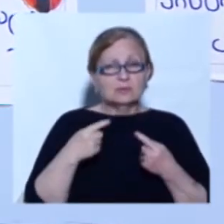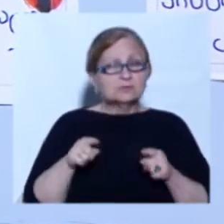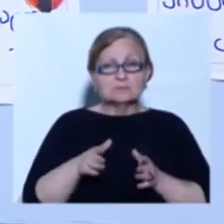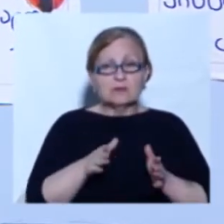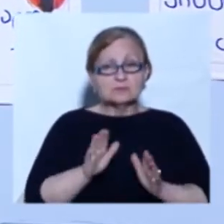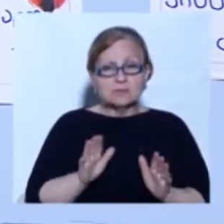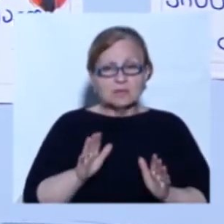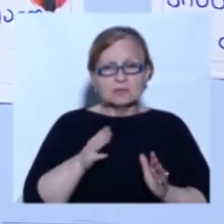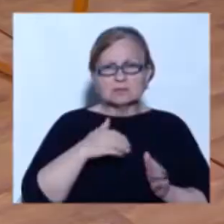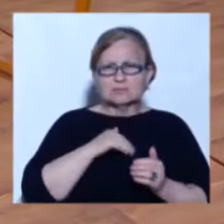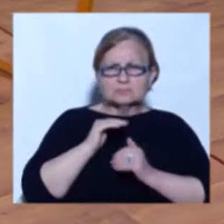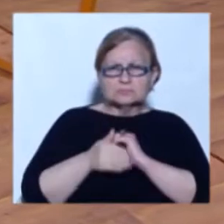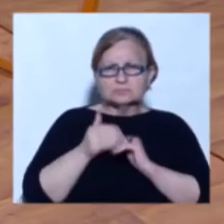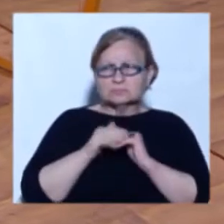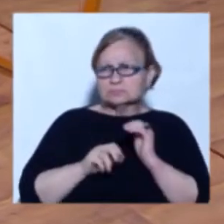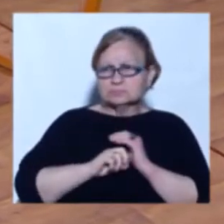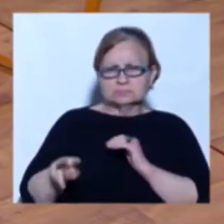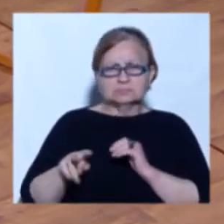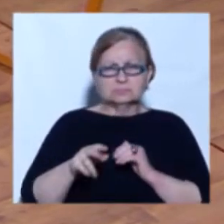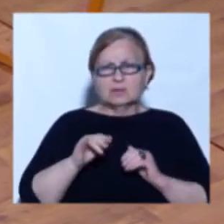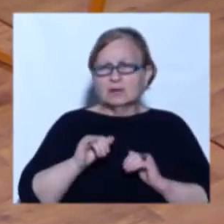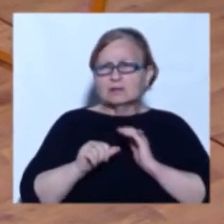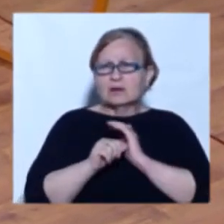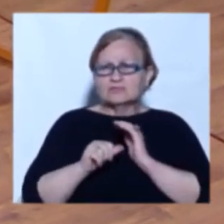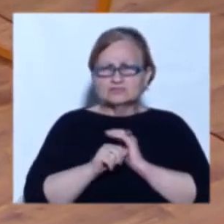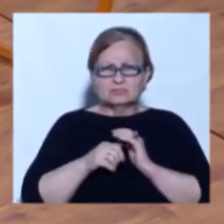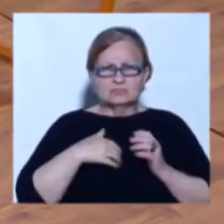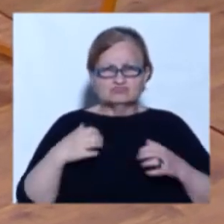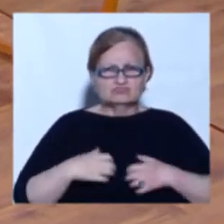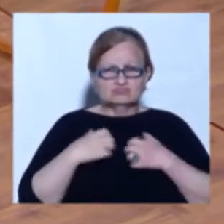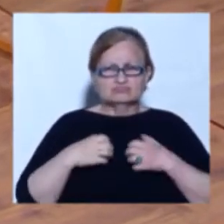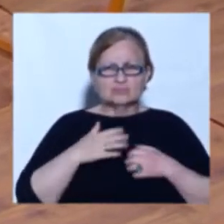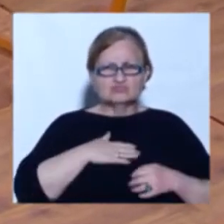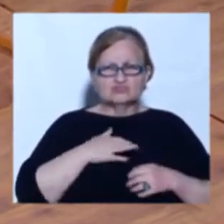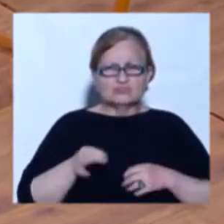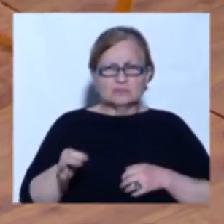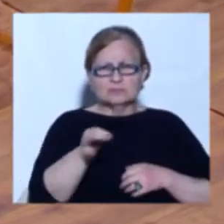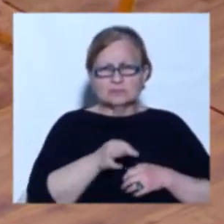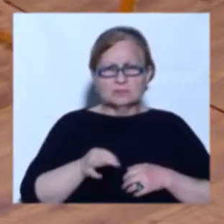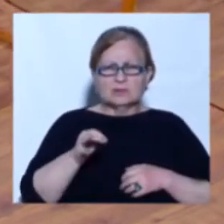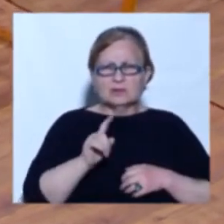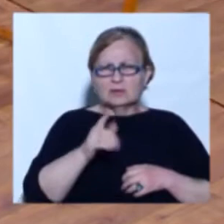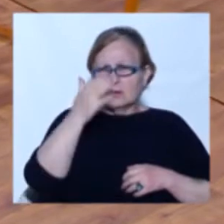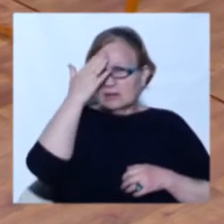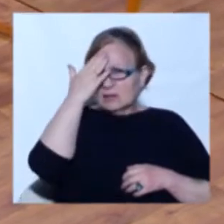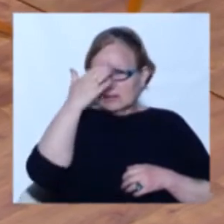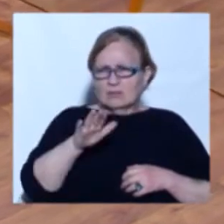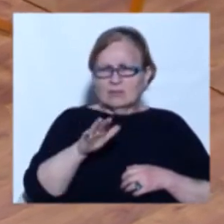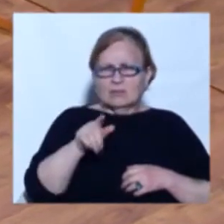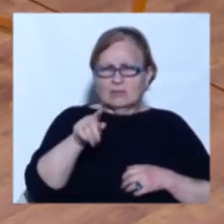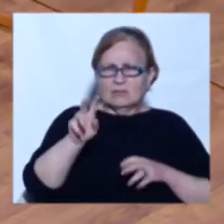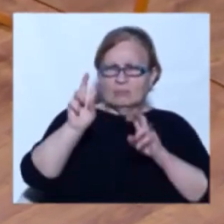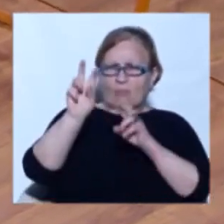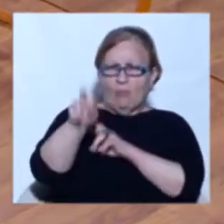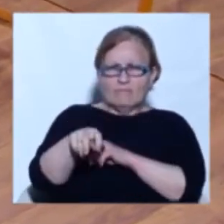არის, ვიხიზნებით. Რა გვეშველება, გვეშინია. Ჩვენს კუნძულზე რაღაც უცნობი, თეთრი არსება